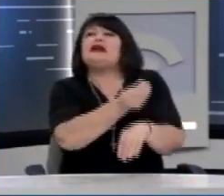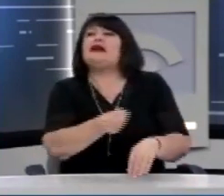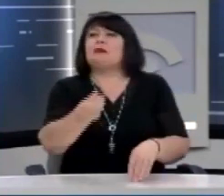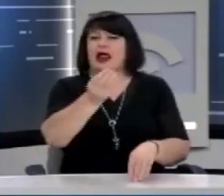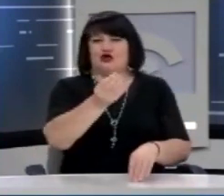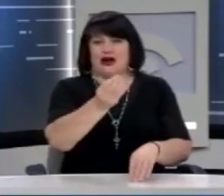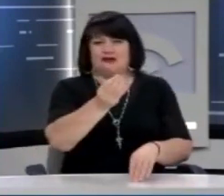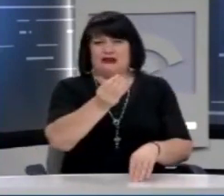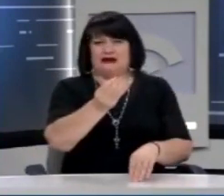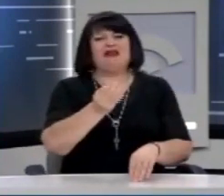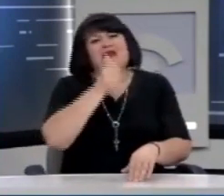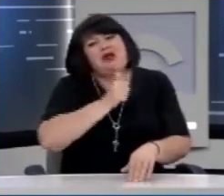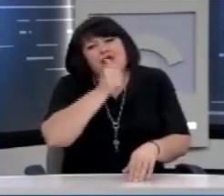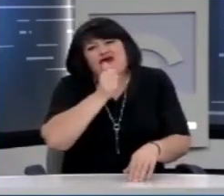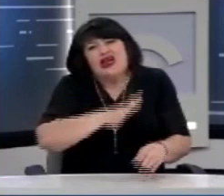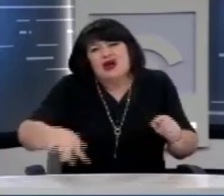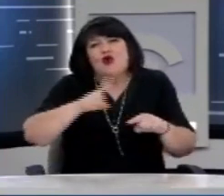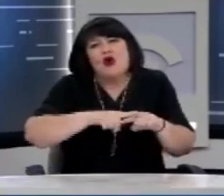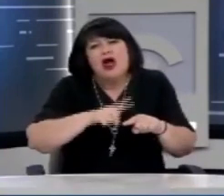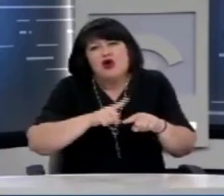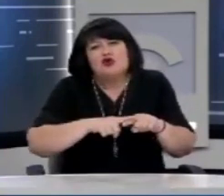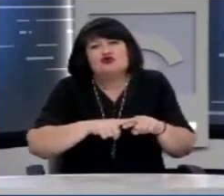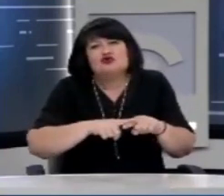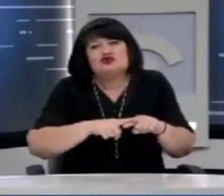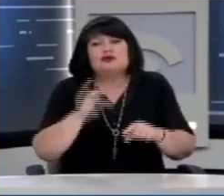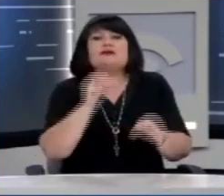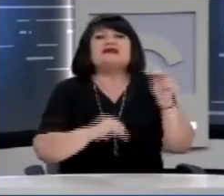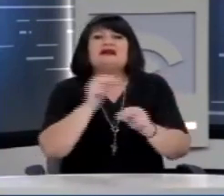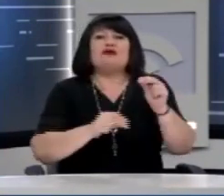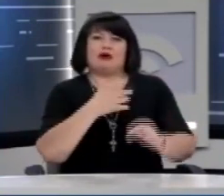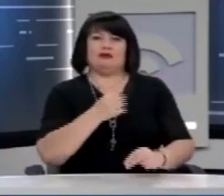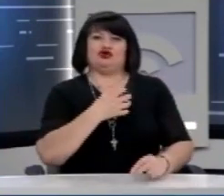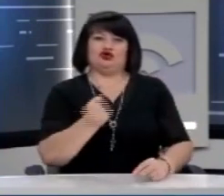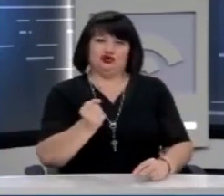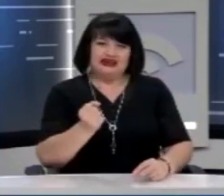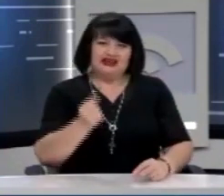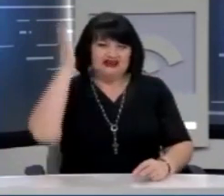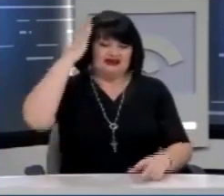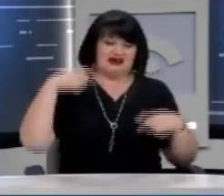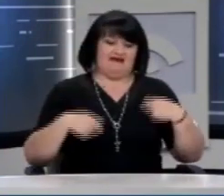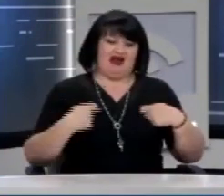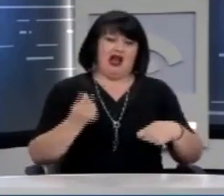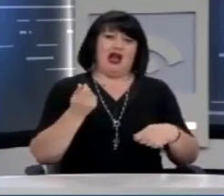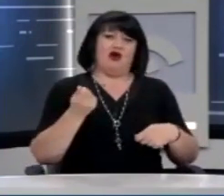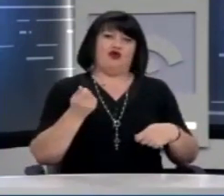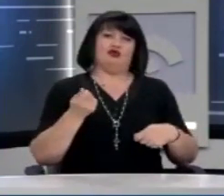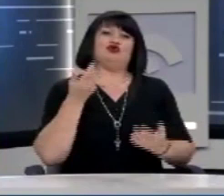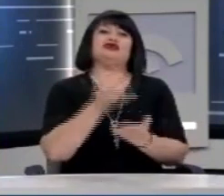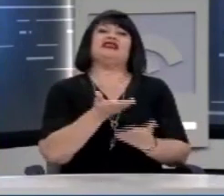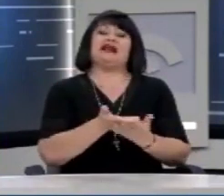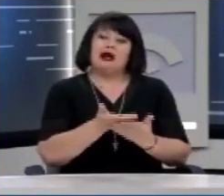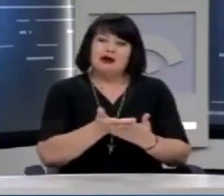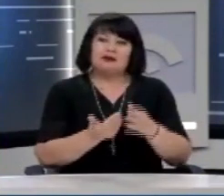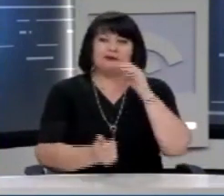ψήφο εμπιστοσύνης πως θα υλοποιήσετε κάθε μεταρρύθμιση που απαιτεί το μεγάλο κεφάλαιο, αποτελεί ψήφο εμπιστοσύνης πως